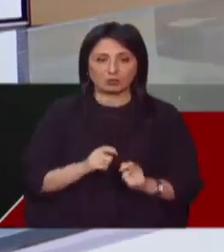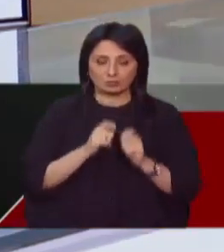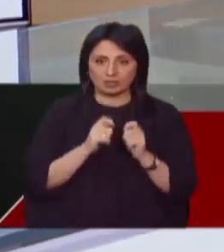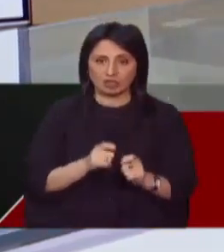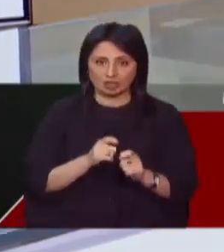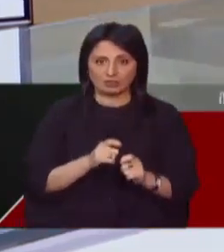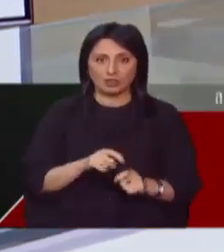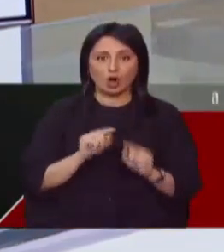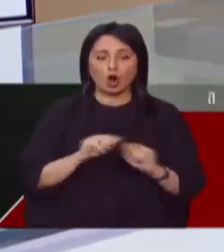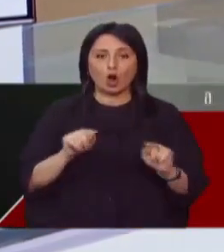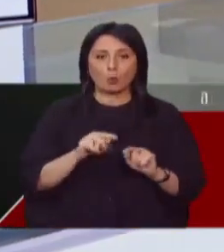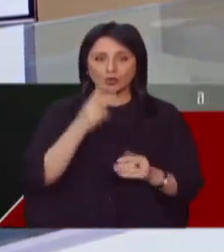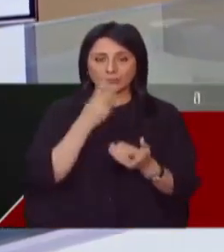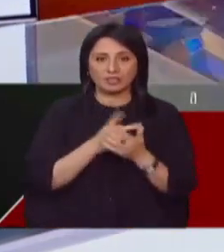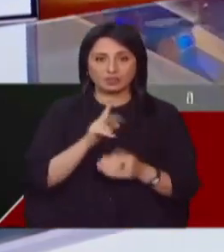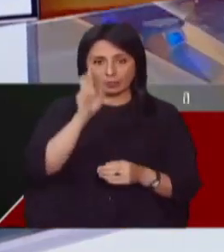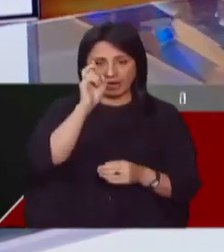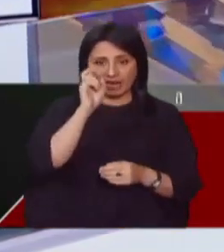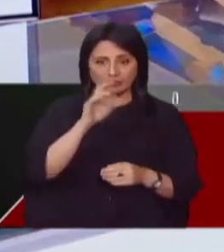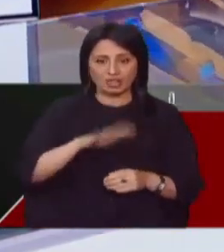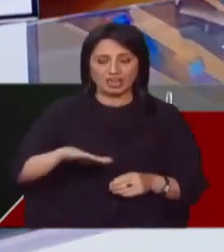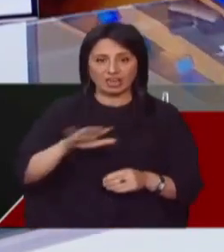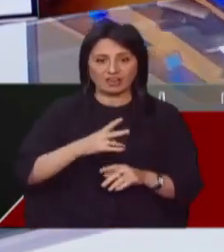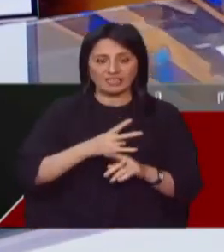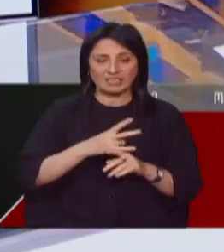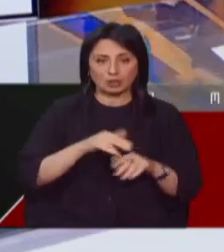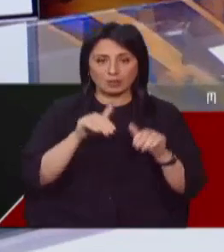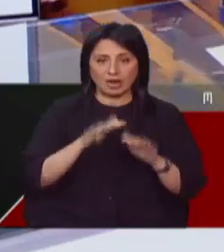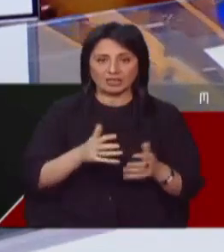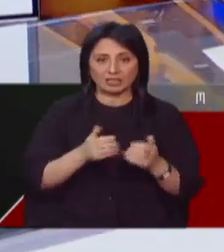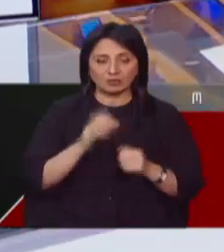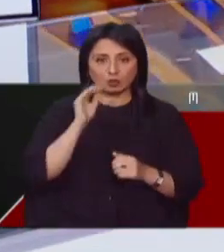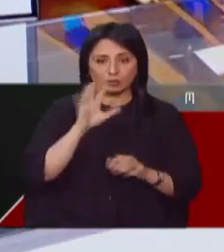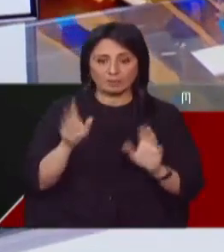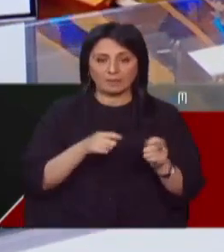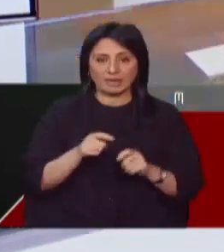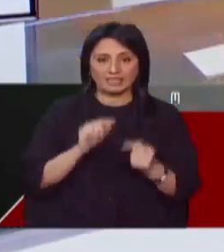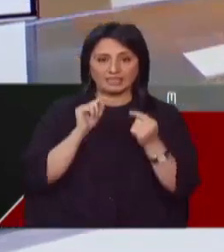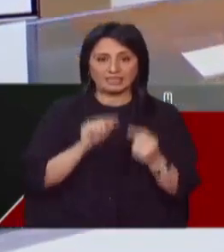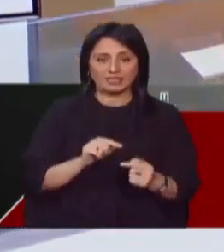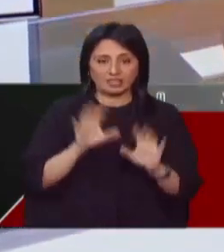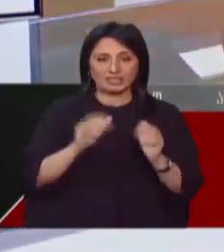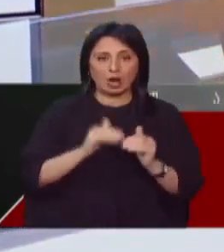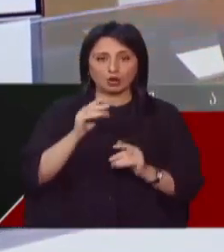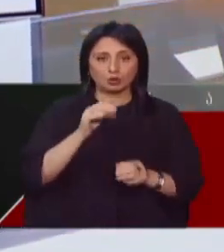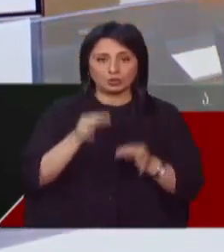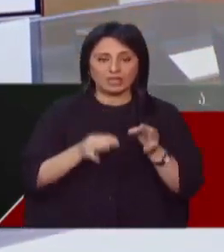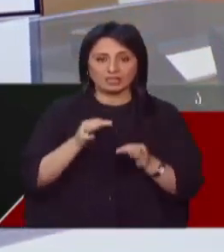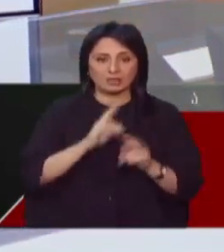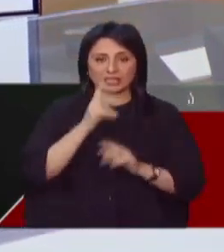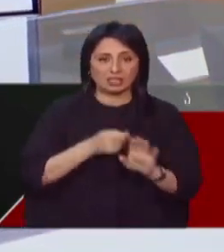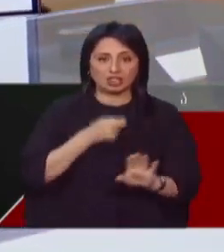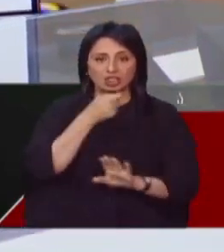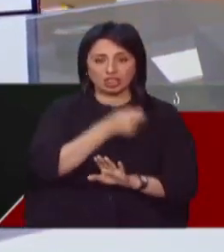მინიჭება. ოპოზიციაში მიაჩნიათ, რომ ხელისუფლებამ ქვეყნის საზიანო გადაწყვეტილება მიიღო, როდესაც პრეზიდენტის წინააღმდეგ საკონსტიტუციო სასამართლოში